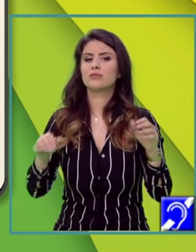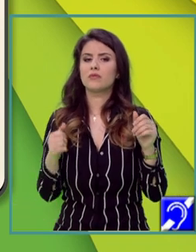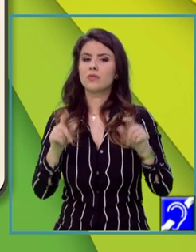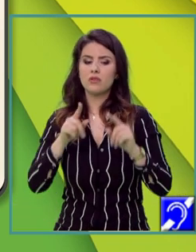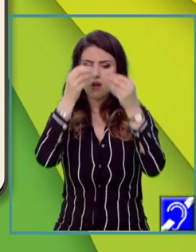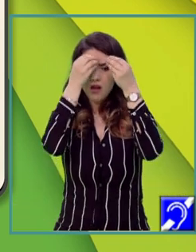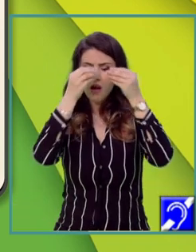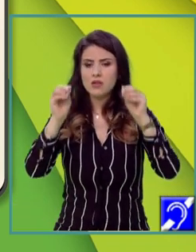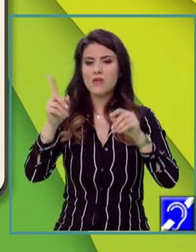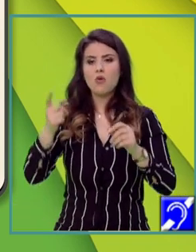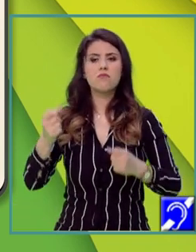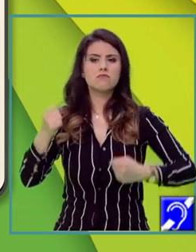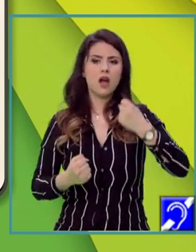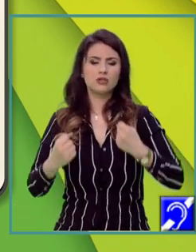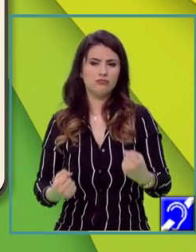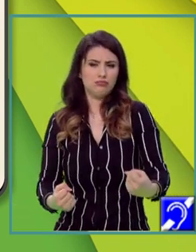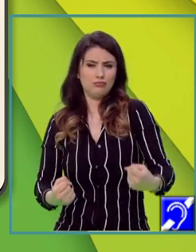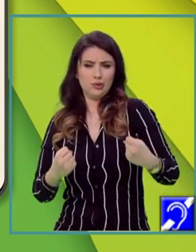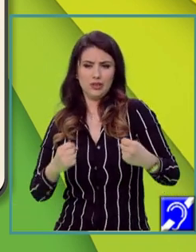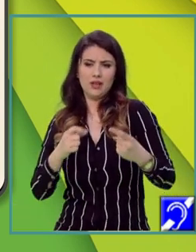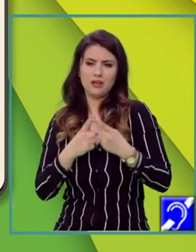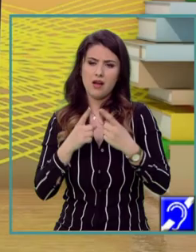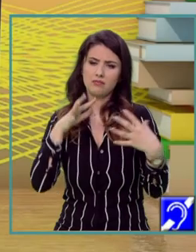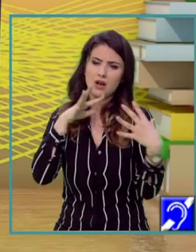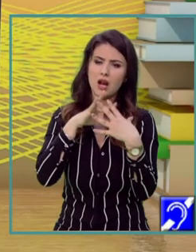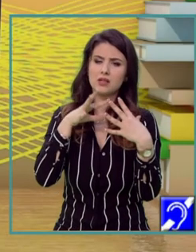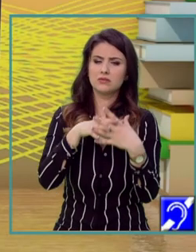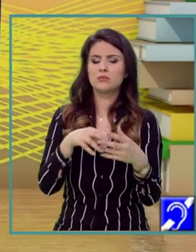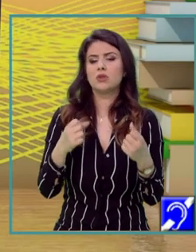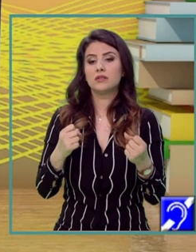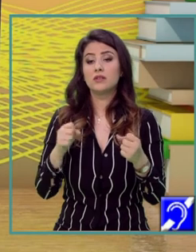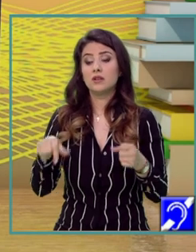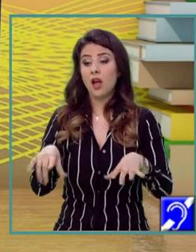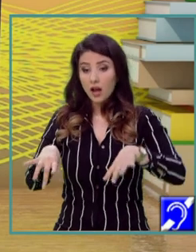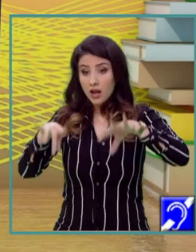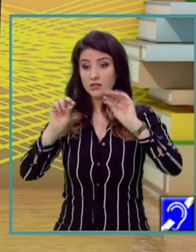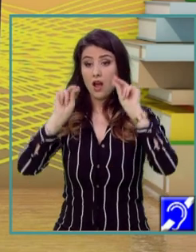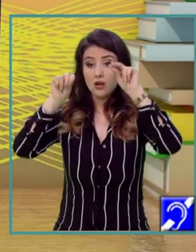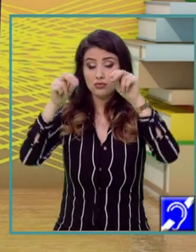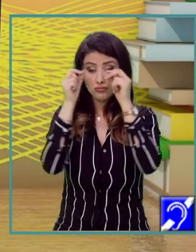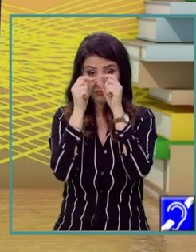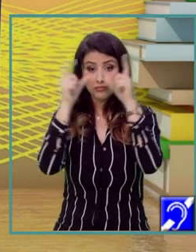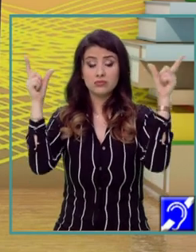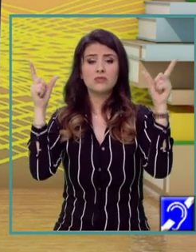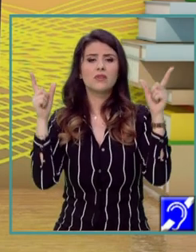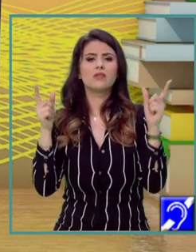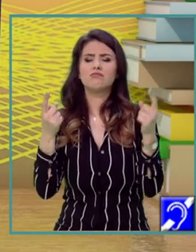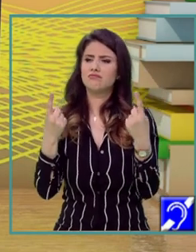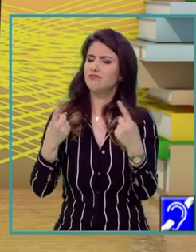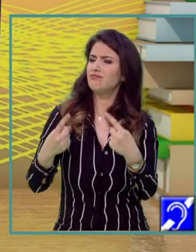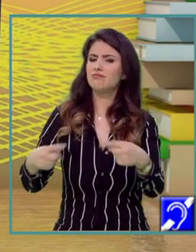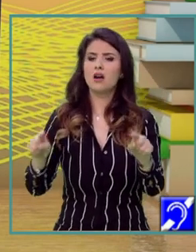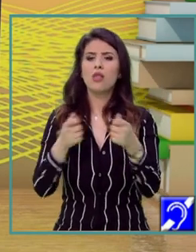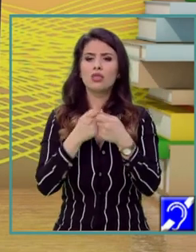război puternică românească Ștefan Descoperă pe front din potrivă o ipostază iluzorie totul i se